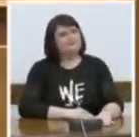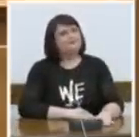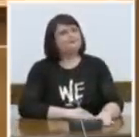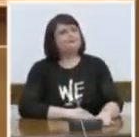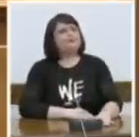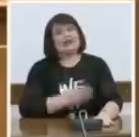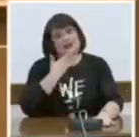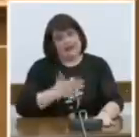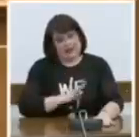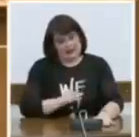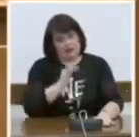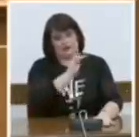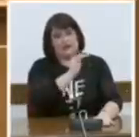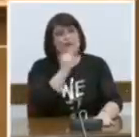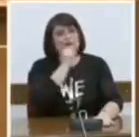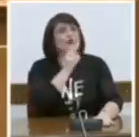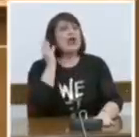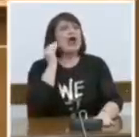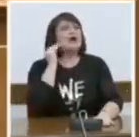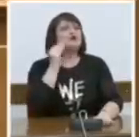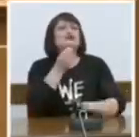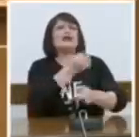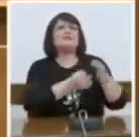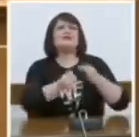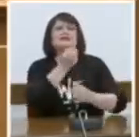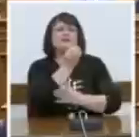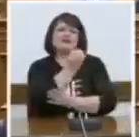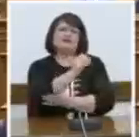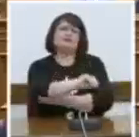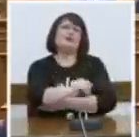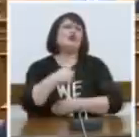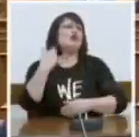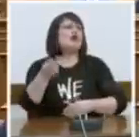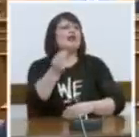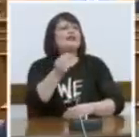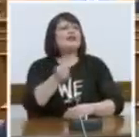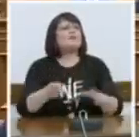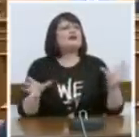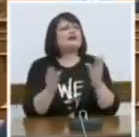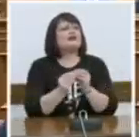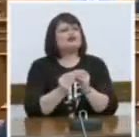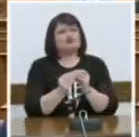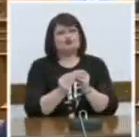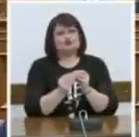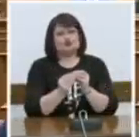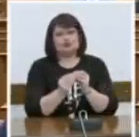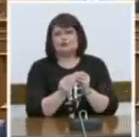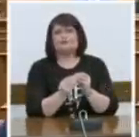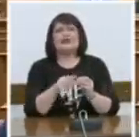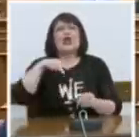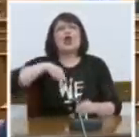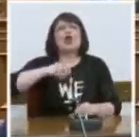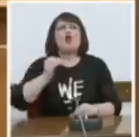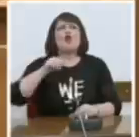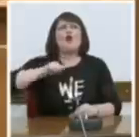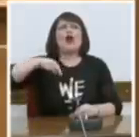κλείνω. Σας άκουσα σήμερα να βάζετε μετεκλογικά τα θέματα του δικαιώματος στην επιλογή και της ΛΟΑΤΚΙ κοινότητας. Αναρωτιέμαι,